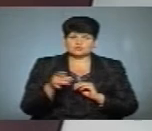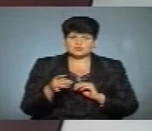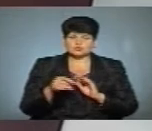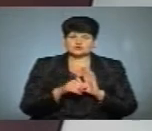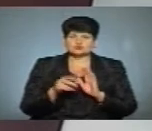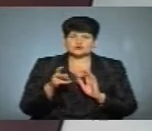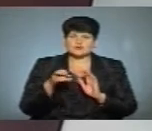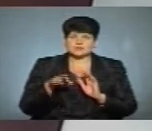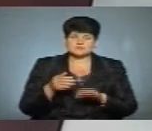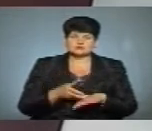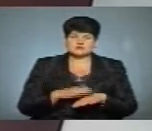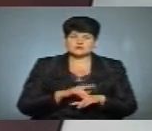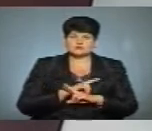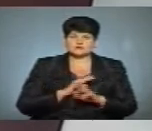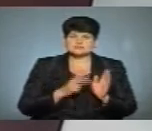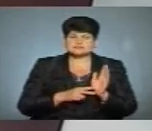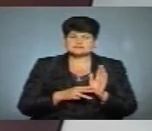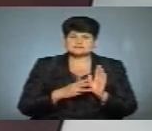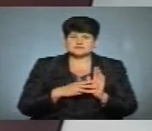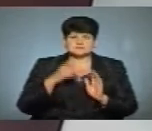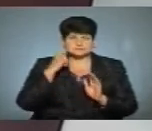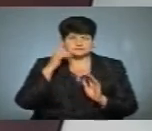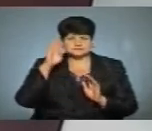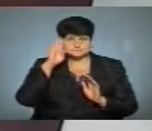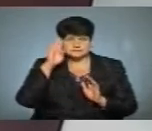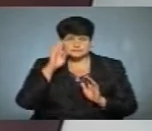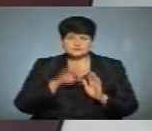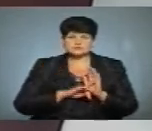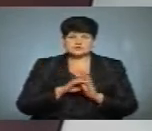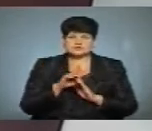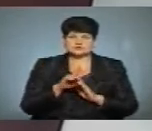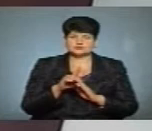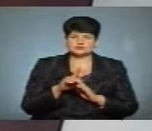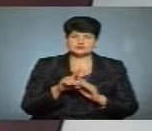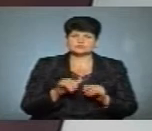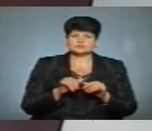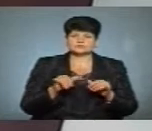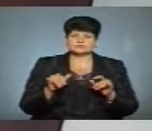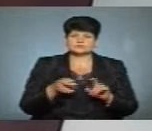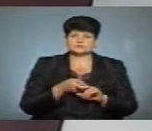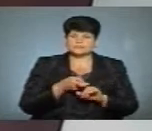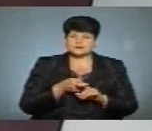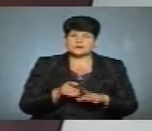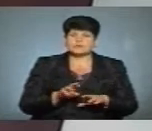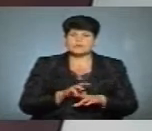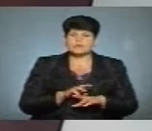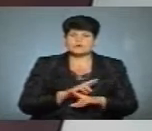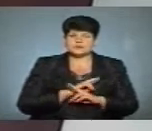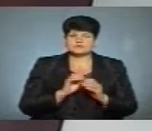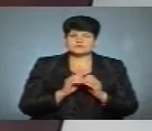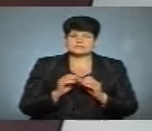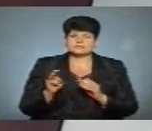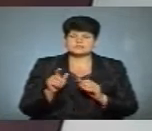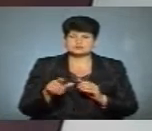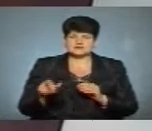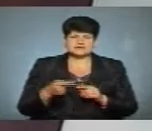6 липня від ускладнень помер 78-річний чоловік. З початку пандемії на Шумщині померли 10 людей. Це найбільше